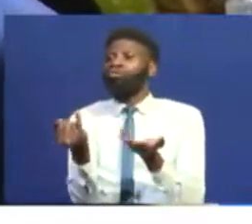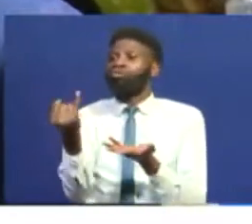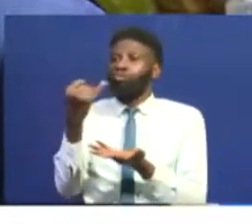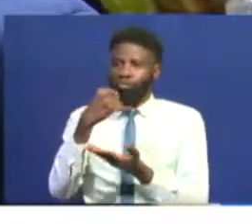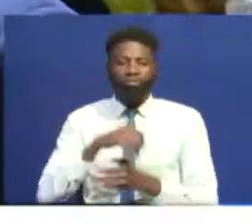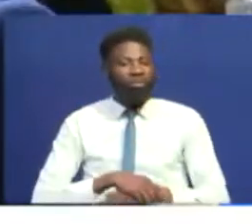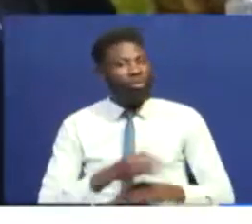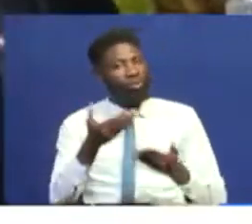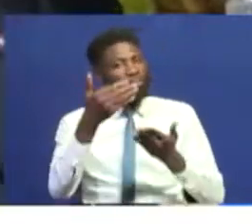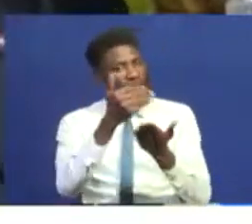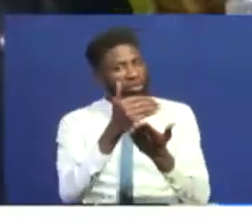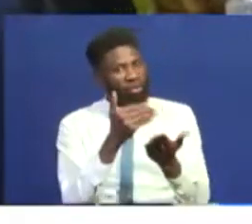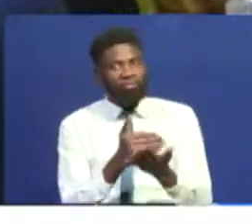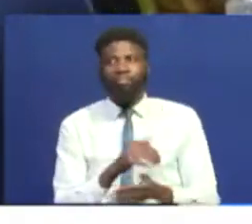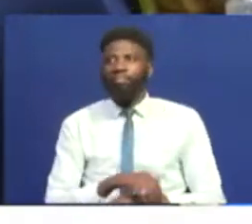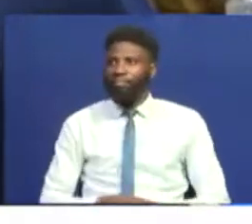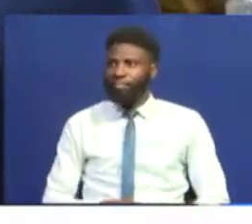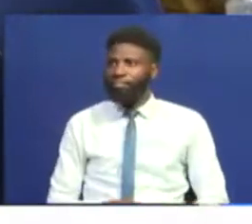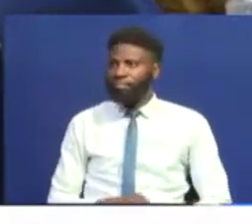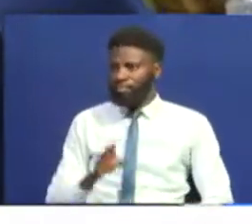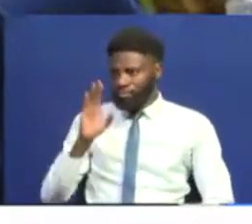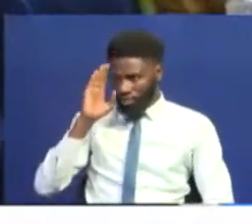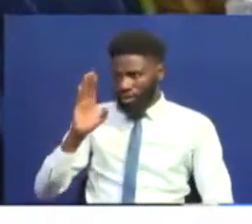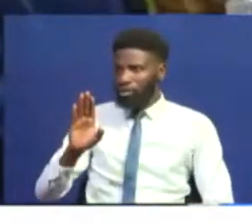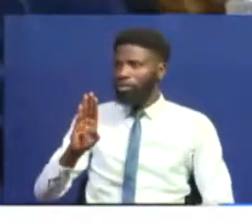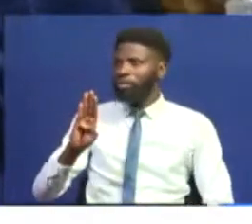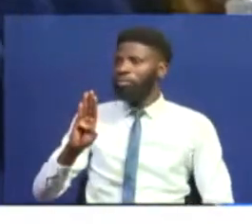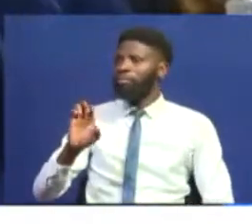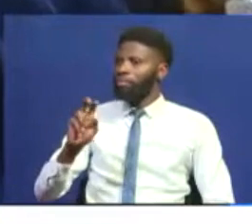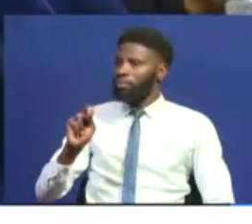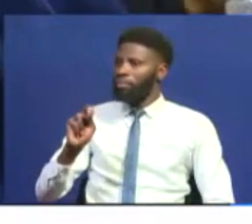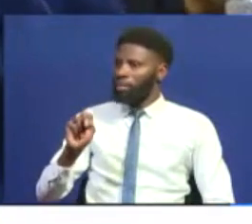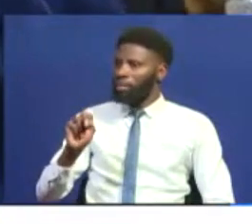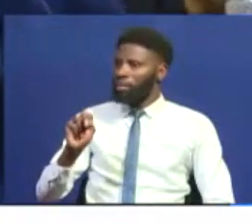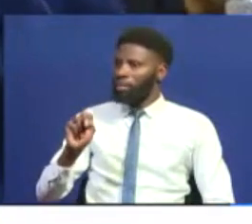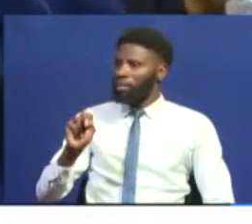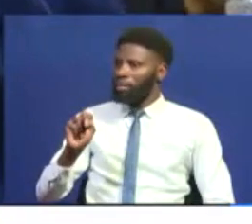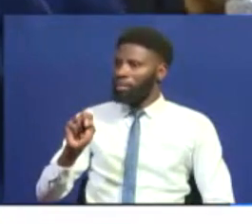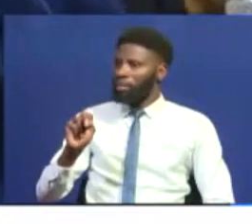makala ya Kazi ni Kazi, bwana Ben. Habari ya leo? Nzuri sana.